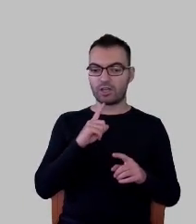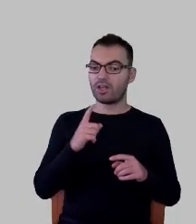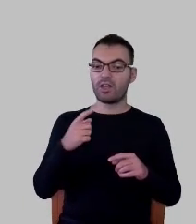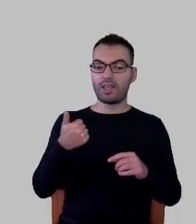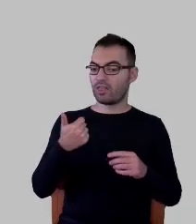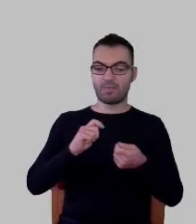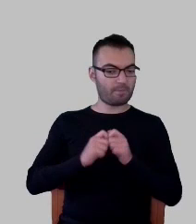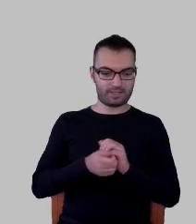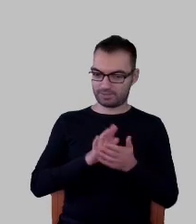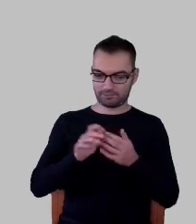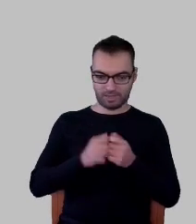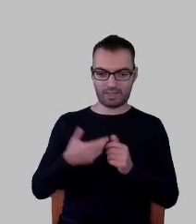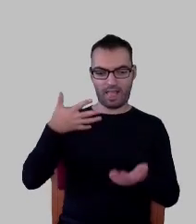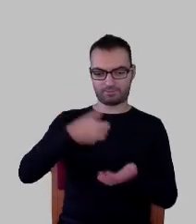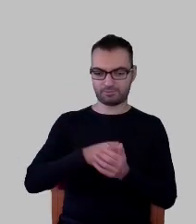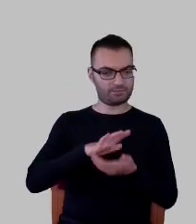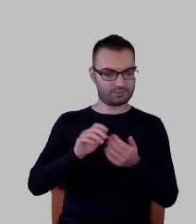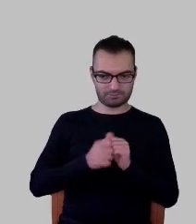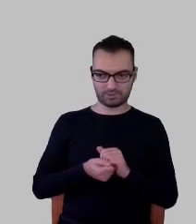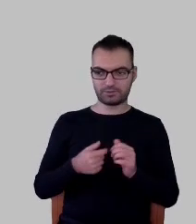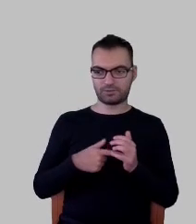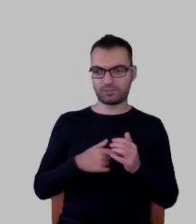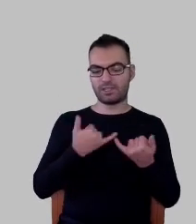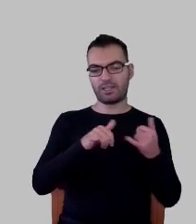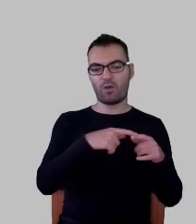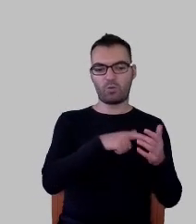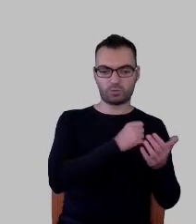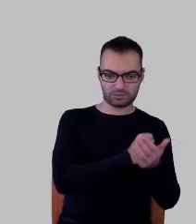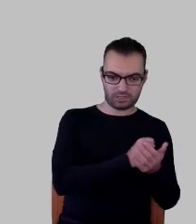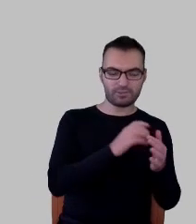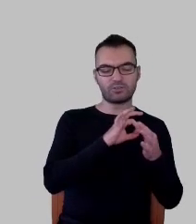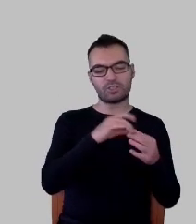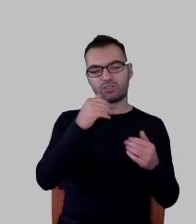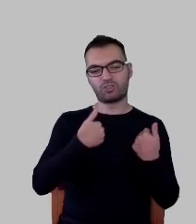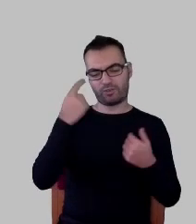zmianie, wydane na podstawie innej ustawy o ochronie zdrowia psychicznego.